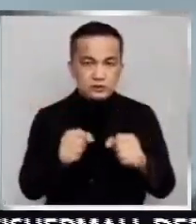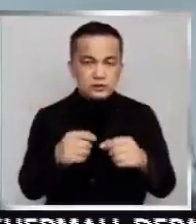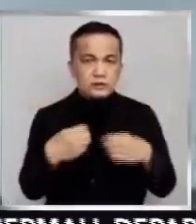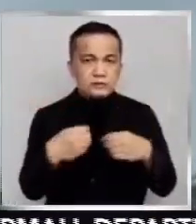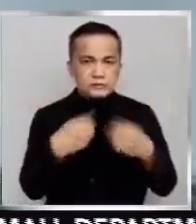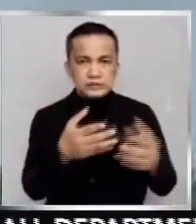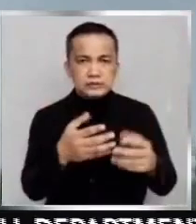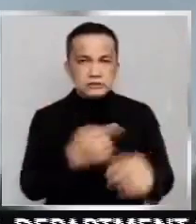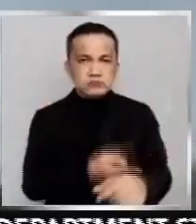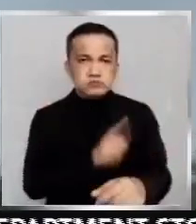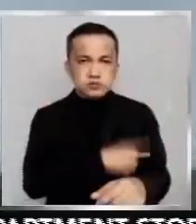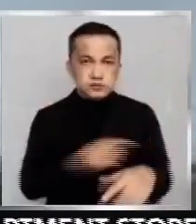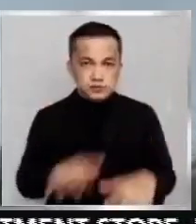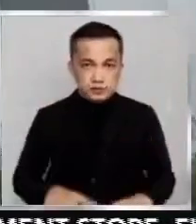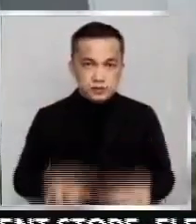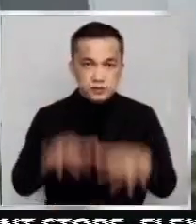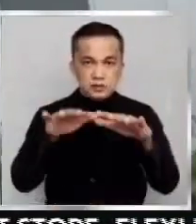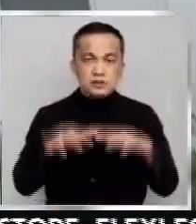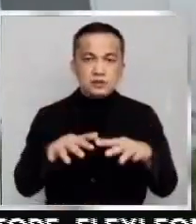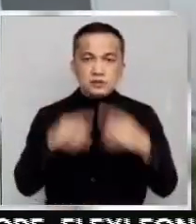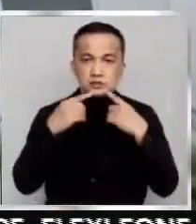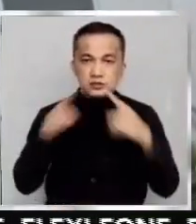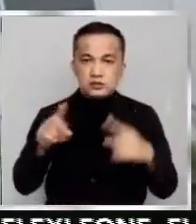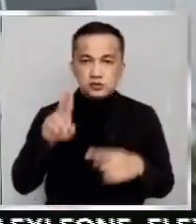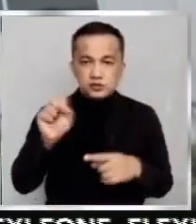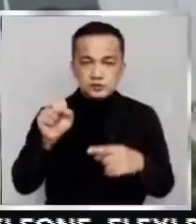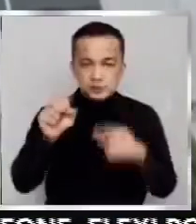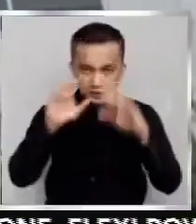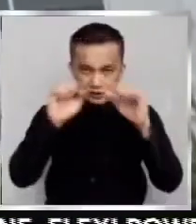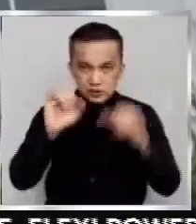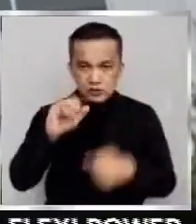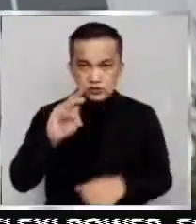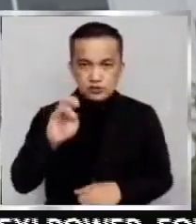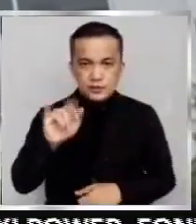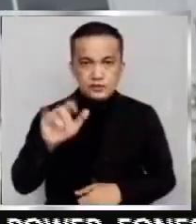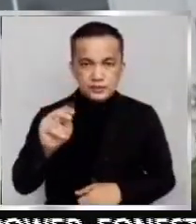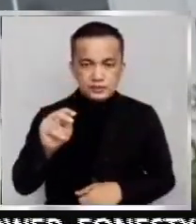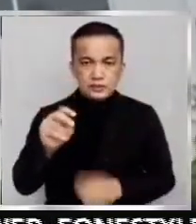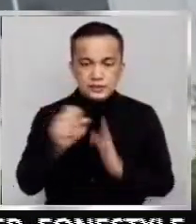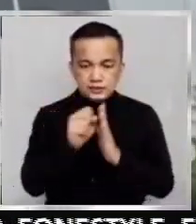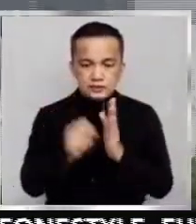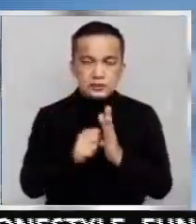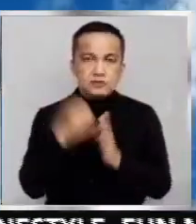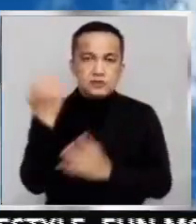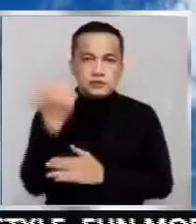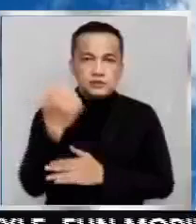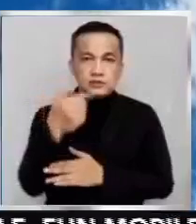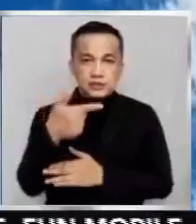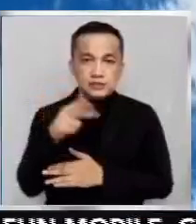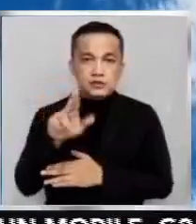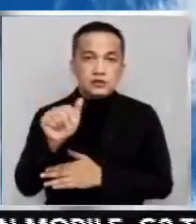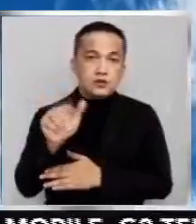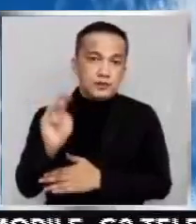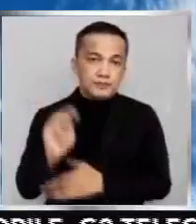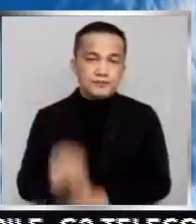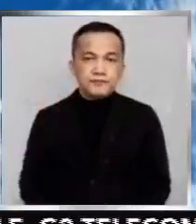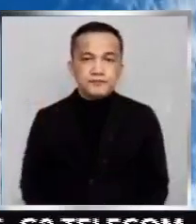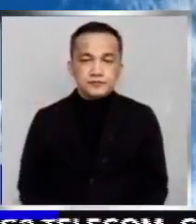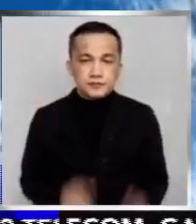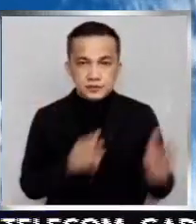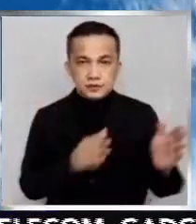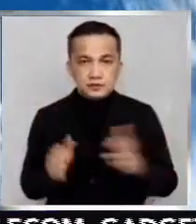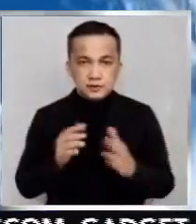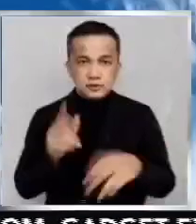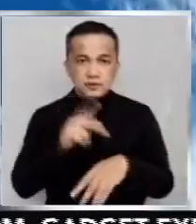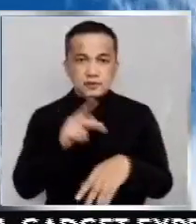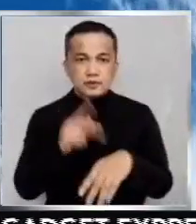pagbaha, idineklara na ni US President Joe Biden ang State of Emergency sa Guam. Naghahanda na rin ang Pilipinas para